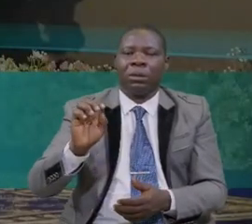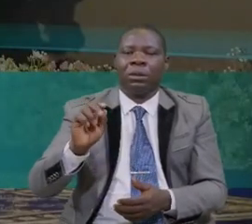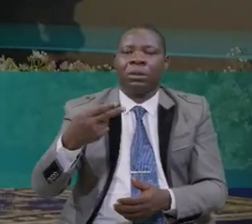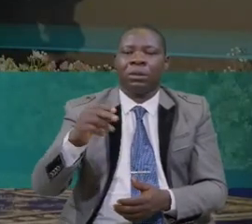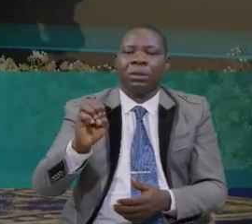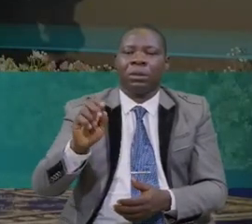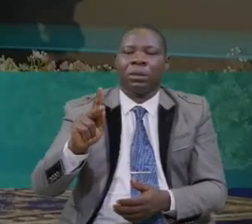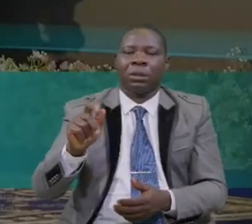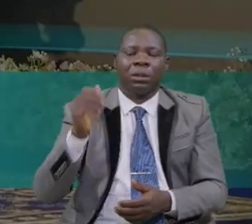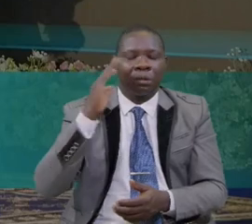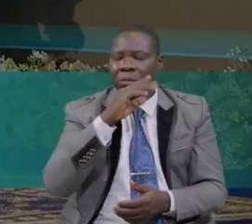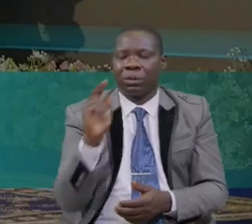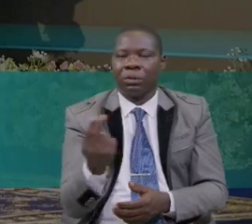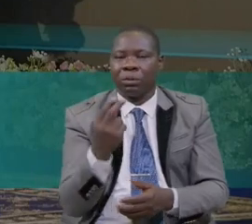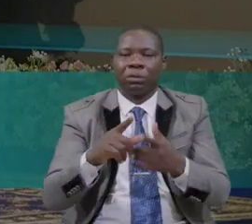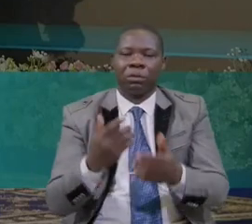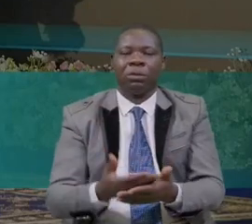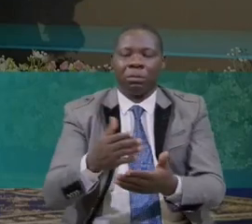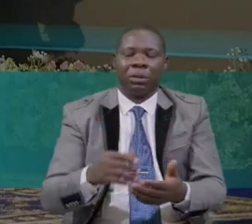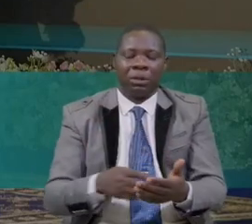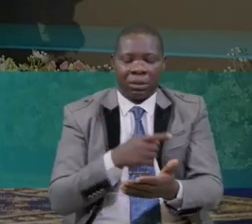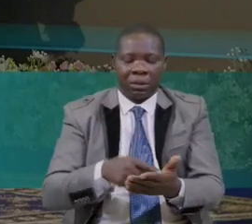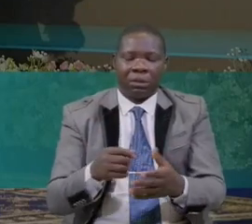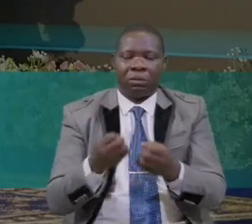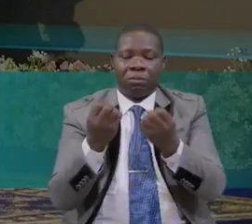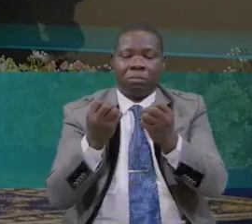on aura telle nourriture à tel prix.